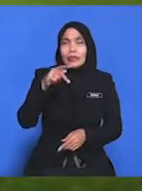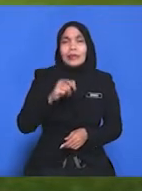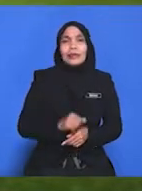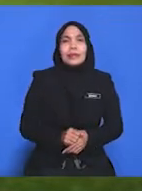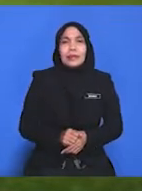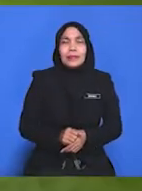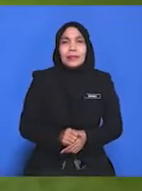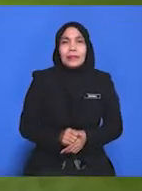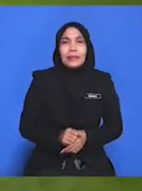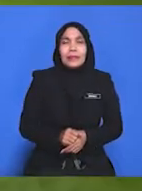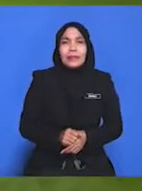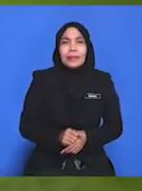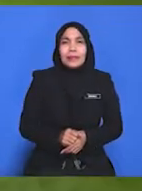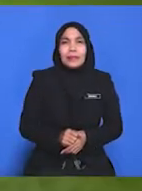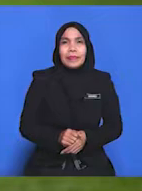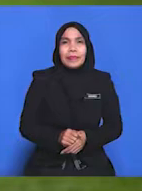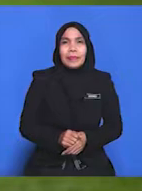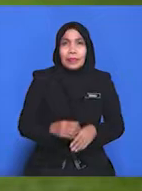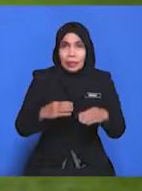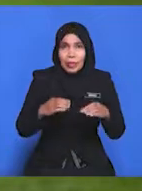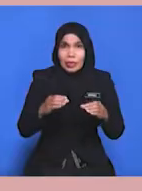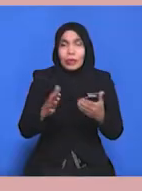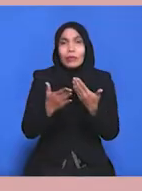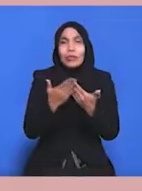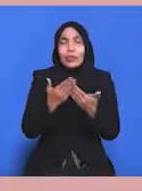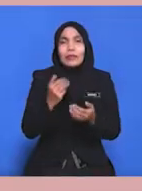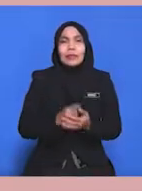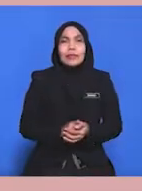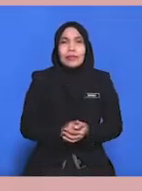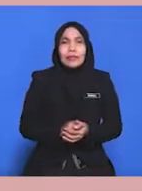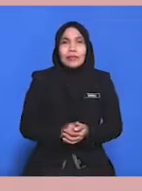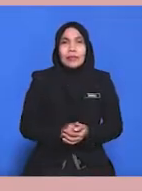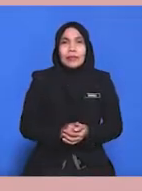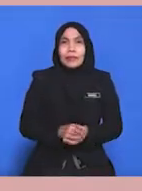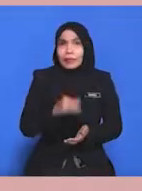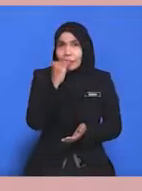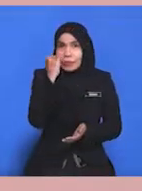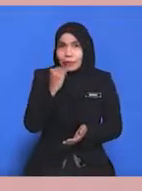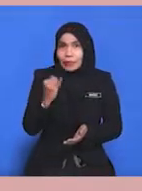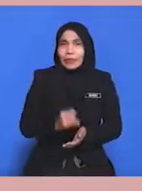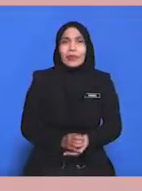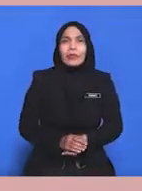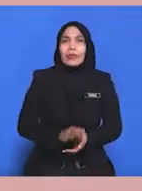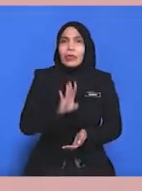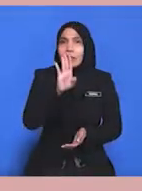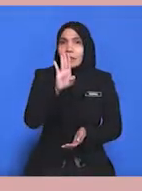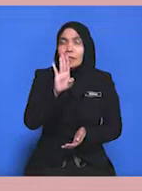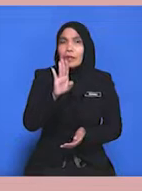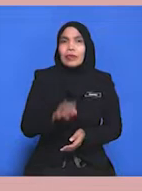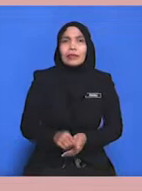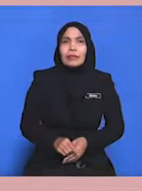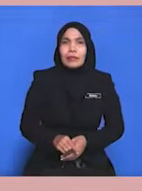yang genap. Caranya mudah. Kita cuma perlu lakarkan 4 garis bracket berdasarkan